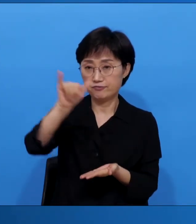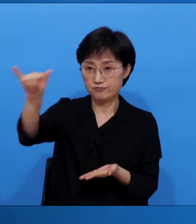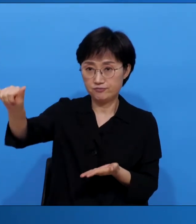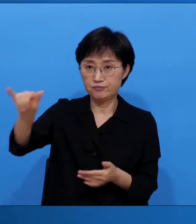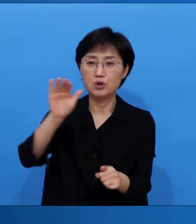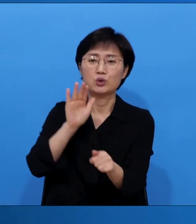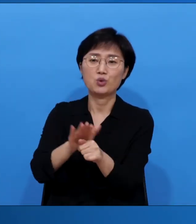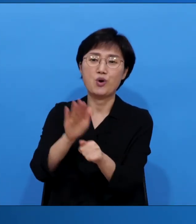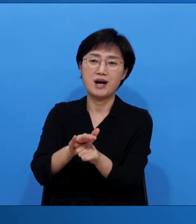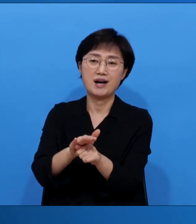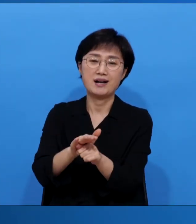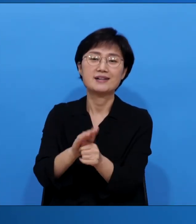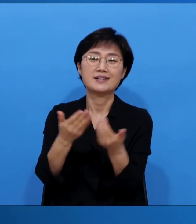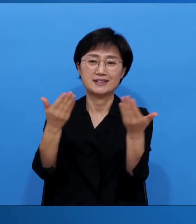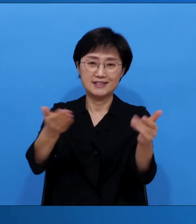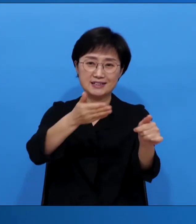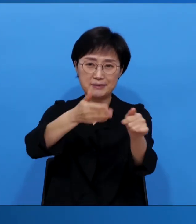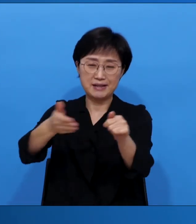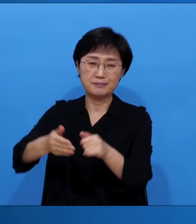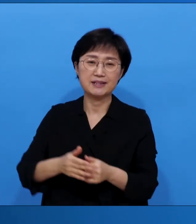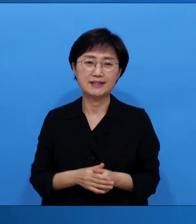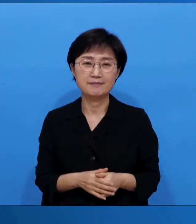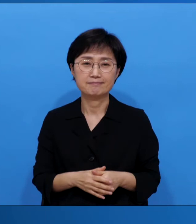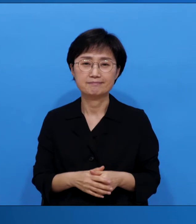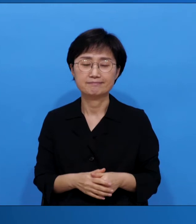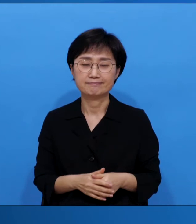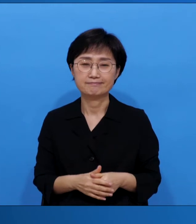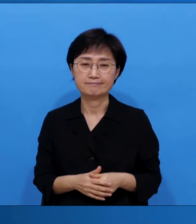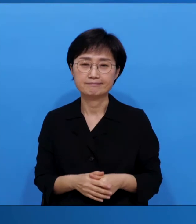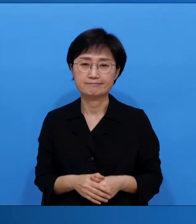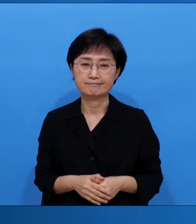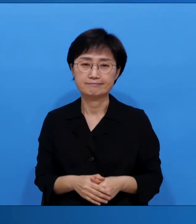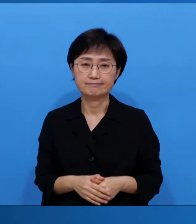드리기 티켓 여기 있습니다.